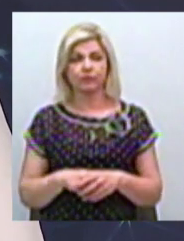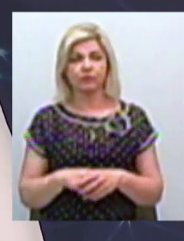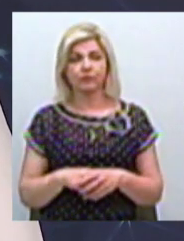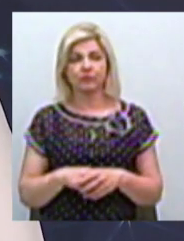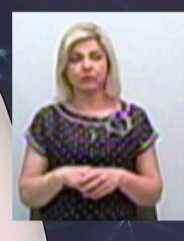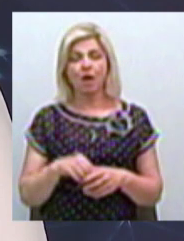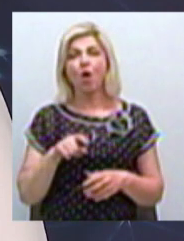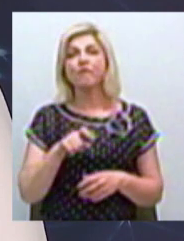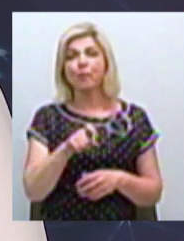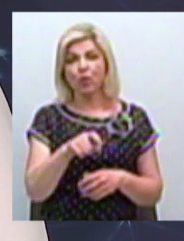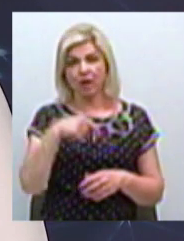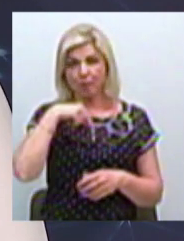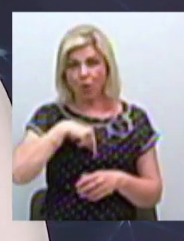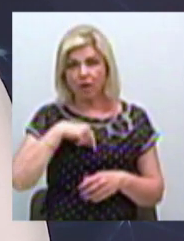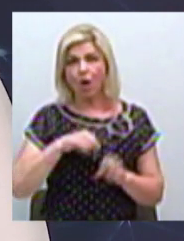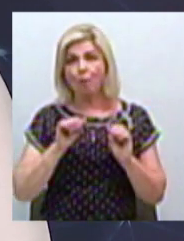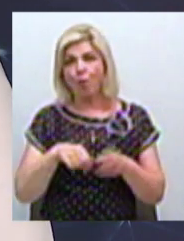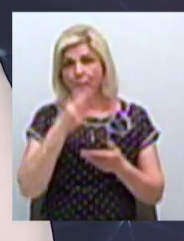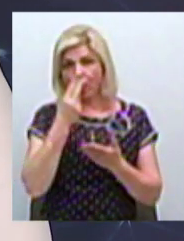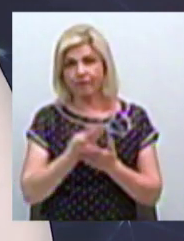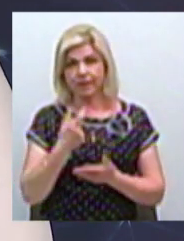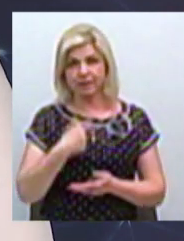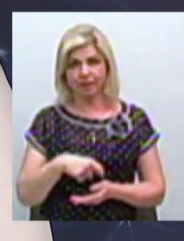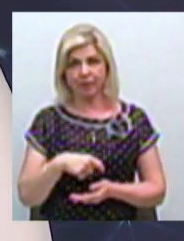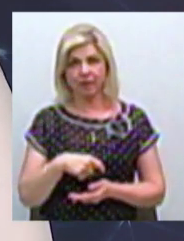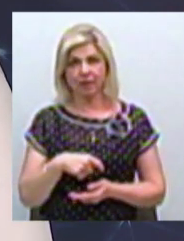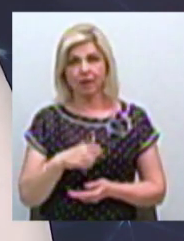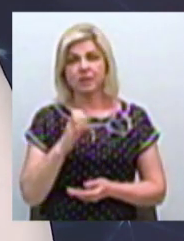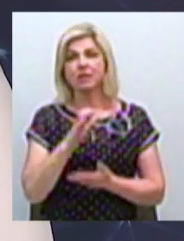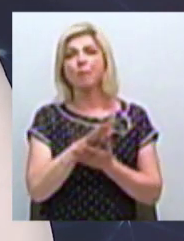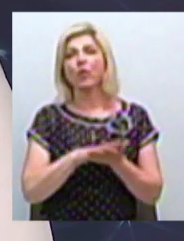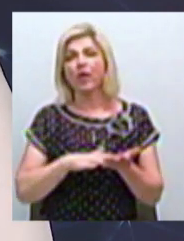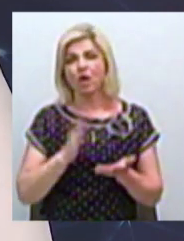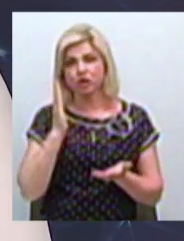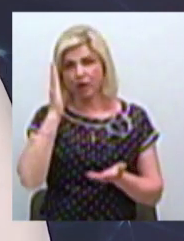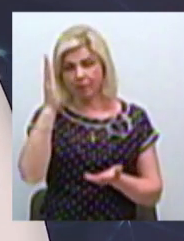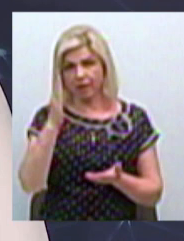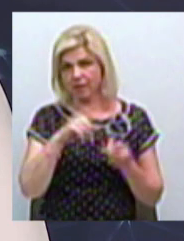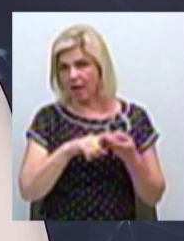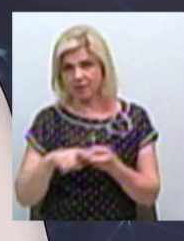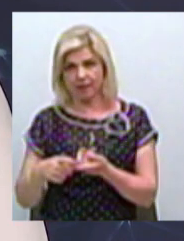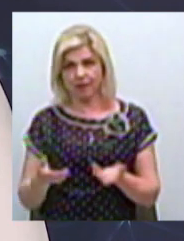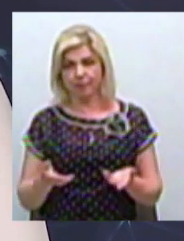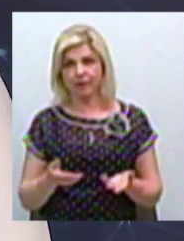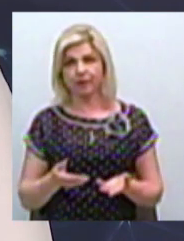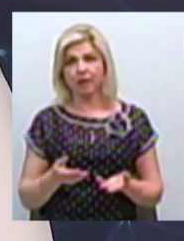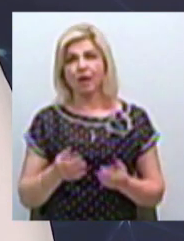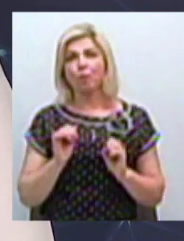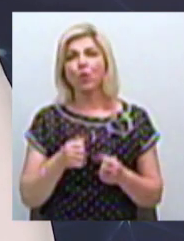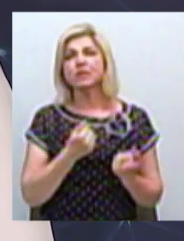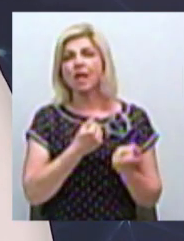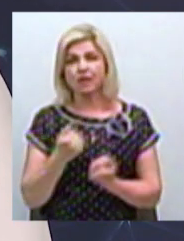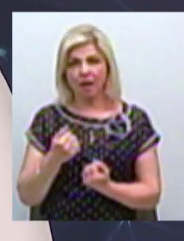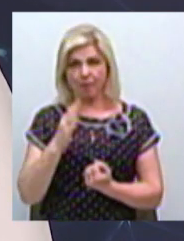Патогенні мікроорганізми можуть проявити себе з подальшими якимись наслідками, затриматися